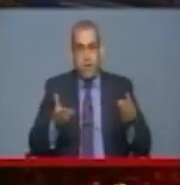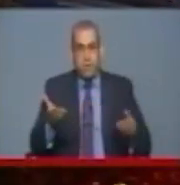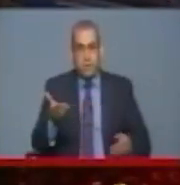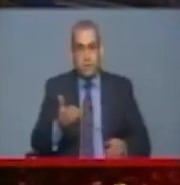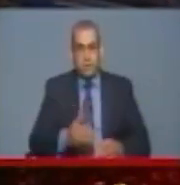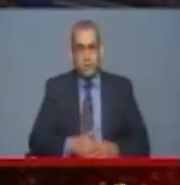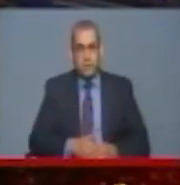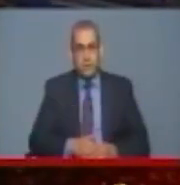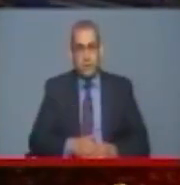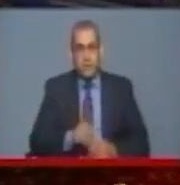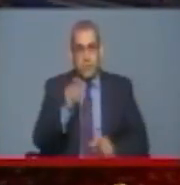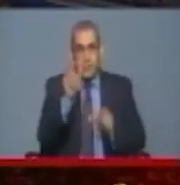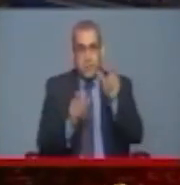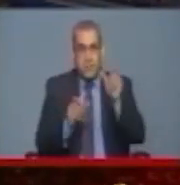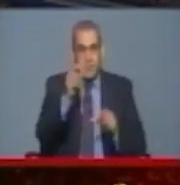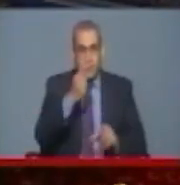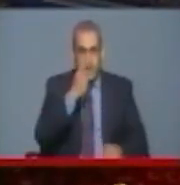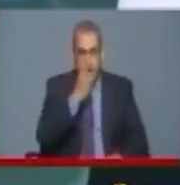الحضور الكريم،